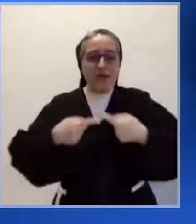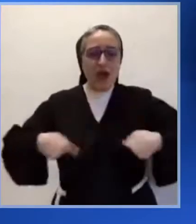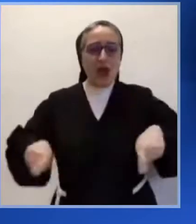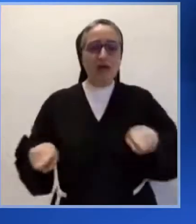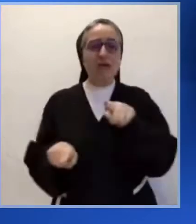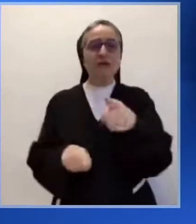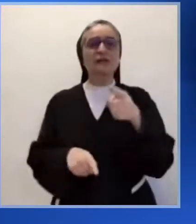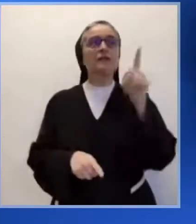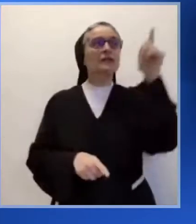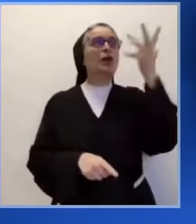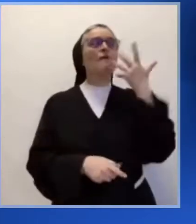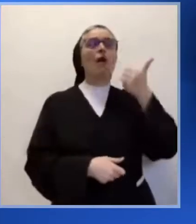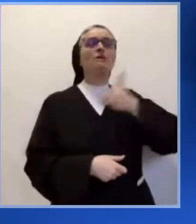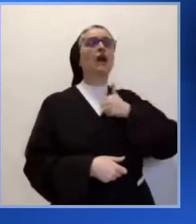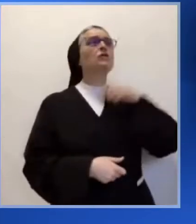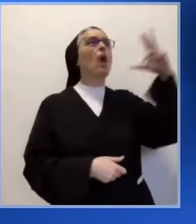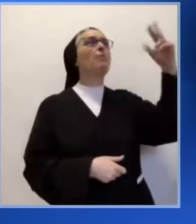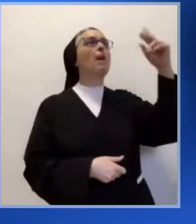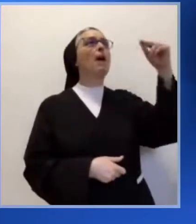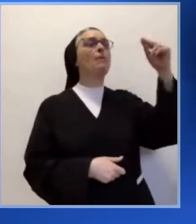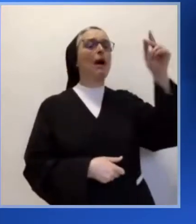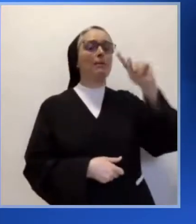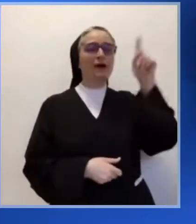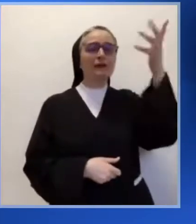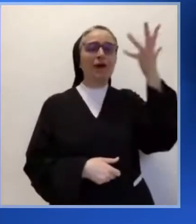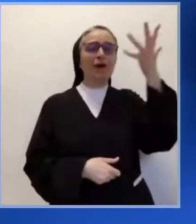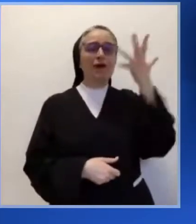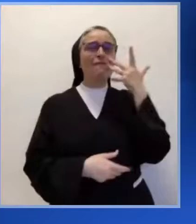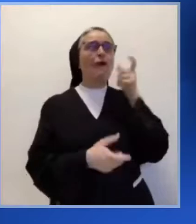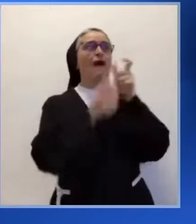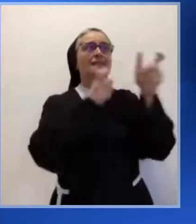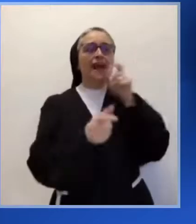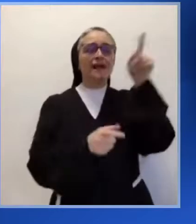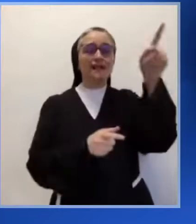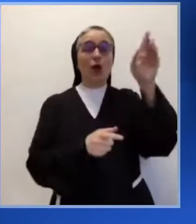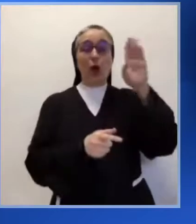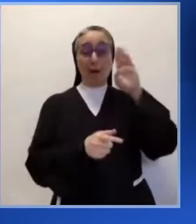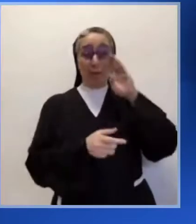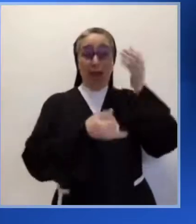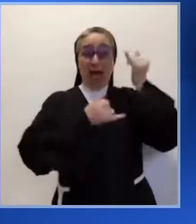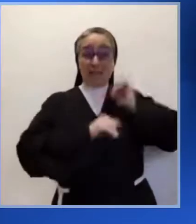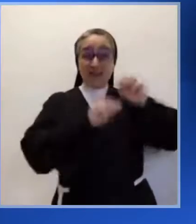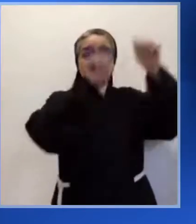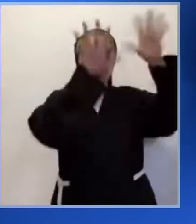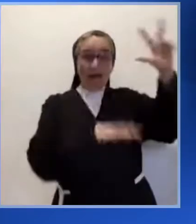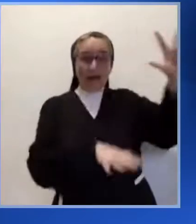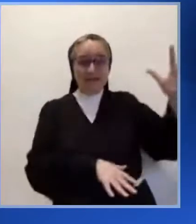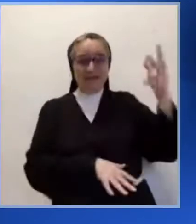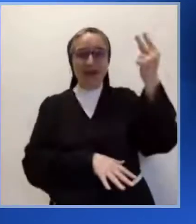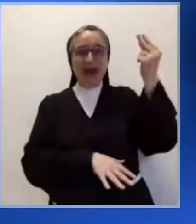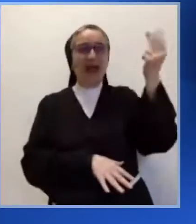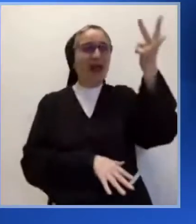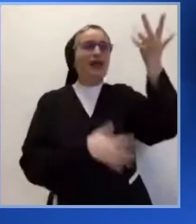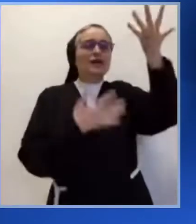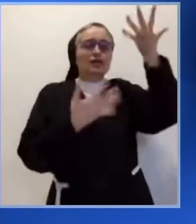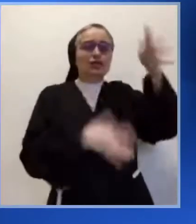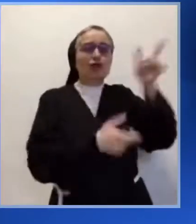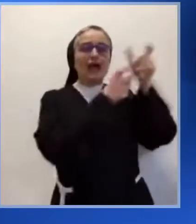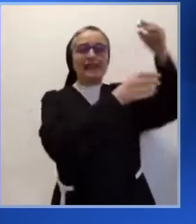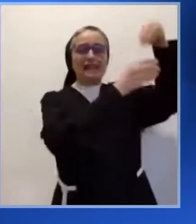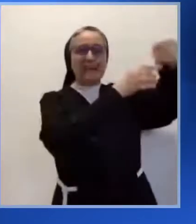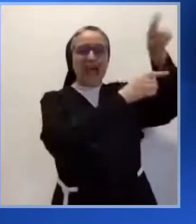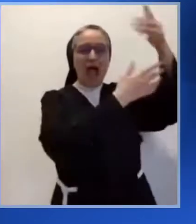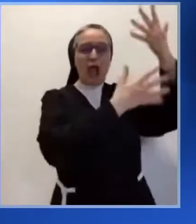fare un monologo, ma un dialogo, perché Dio stesso, Padre, Figlio, Spirito Santo, è dialogo, eterna e